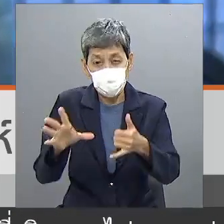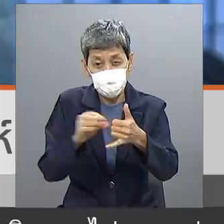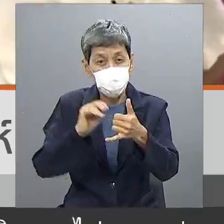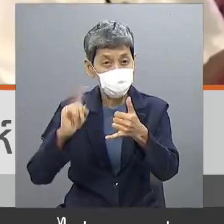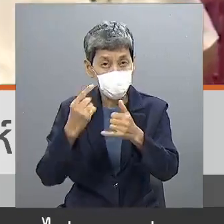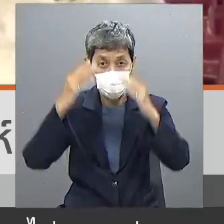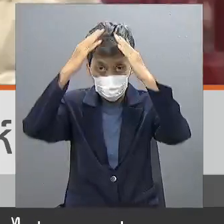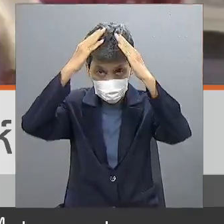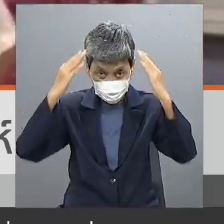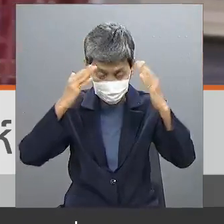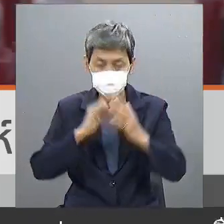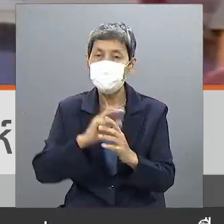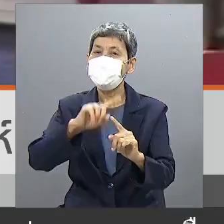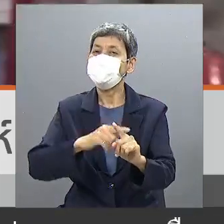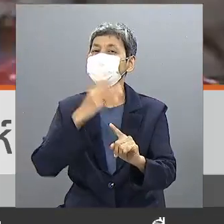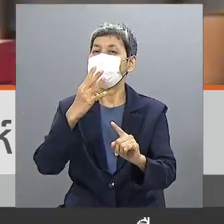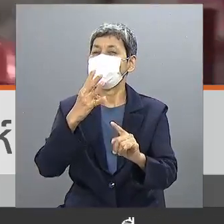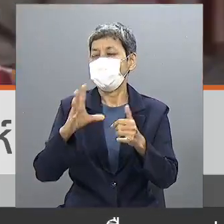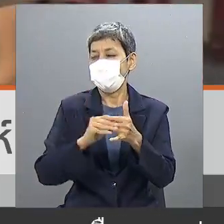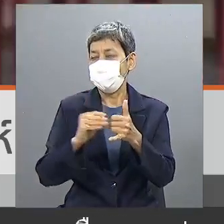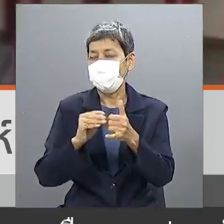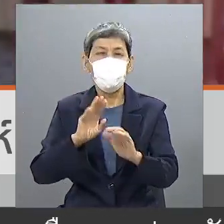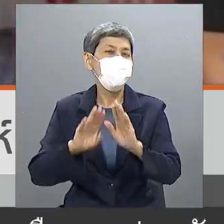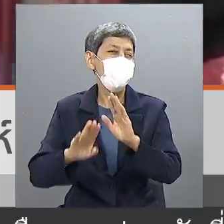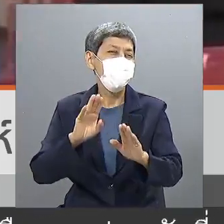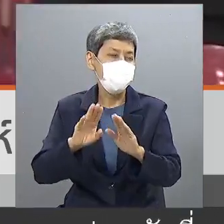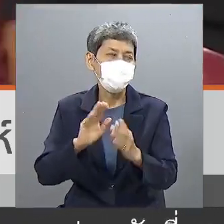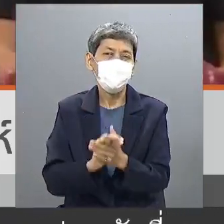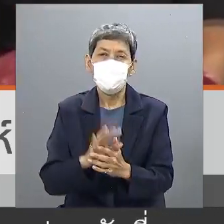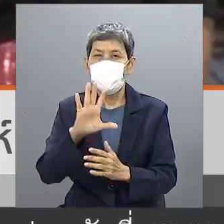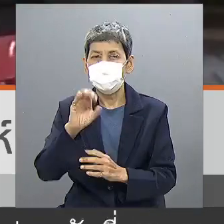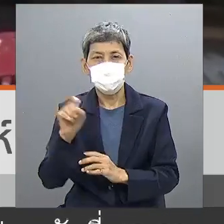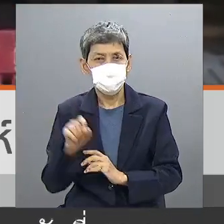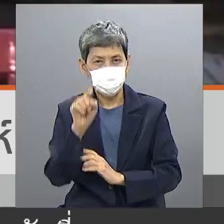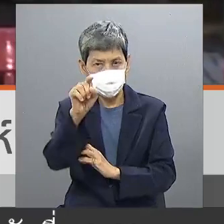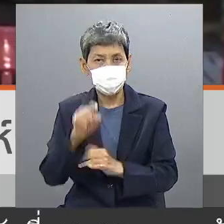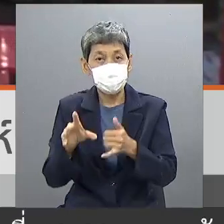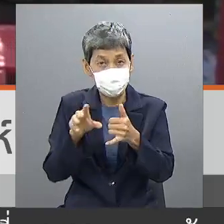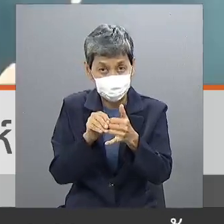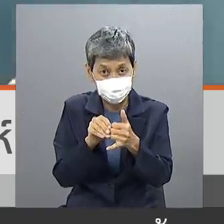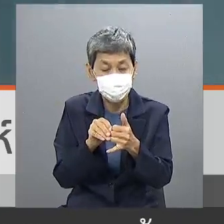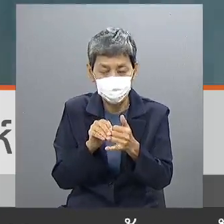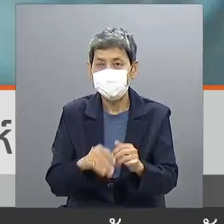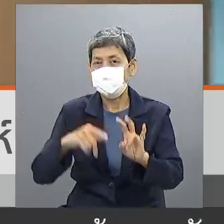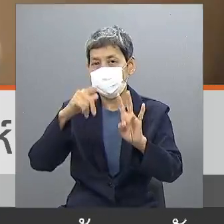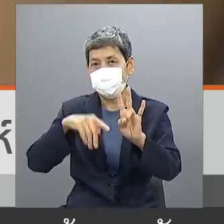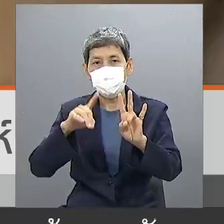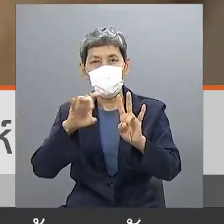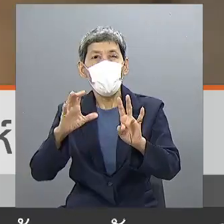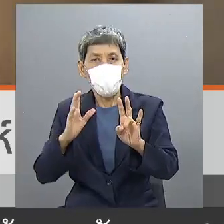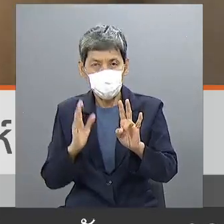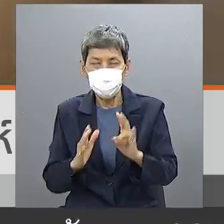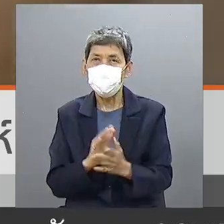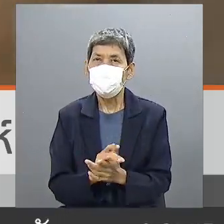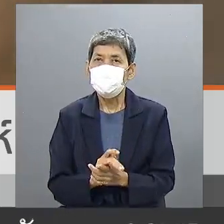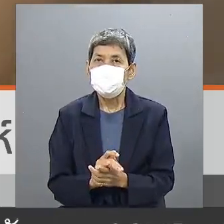ตั้งแต่เดือนเมษายนเป็นต้นมาคิดเป็นสัดส่วนมากกว่า50%ของผู้ติดเชื้อสะสมกว่า 7,100 คนแม้ว่าเวียด